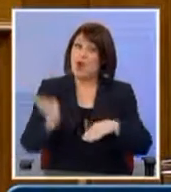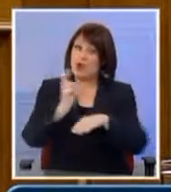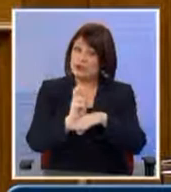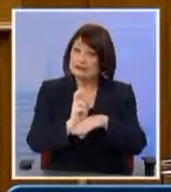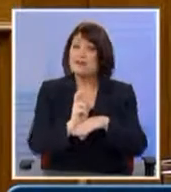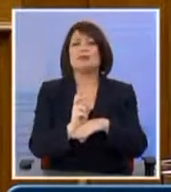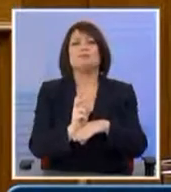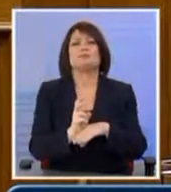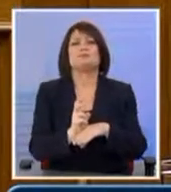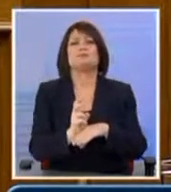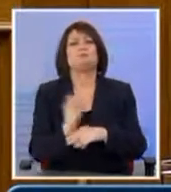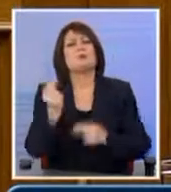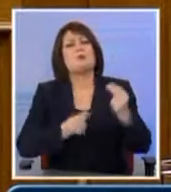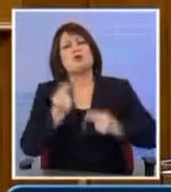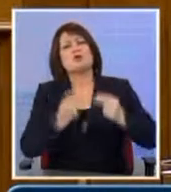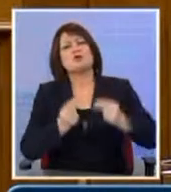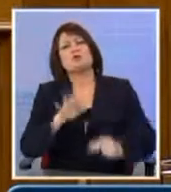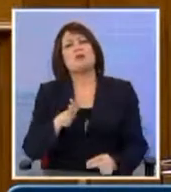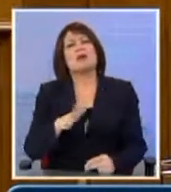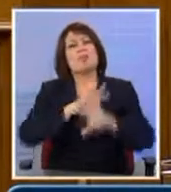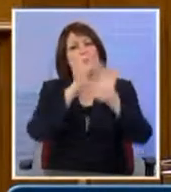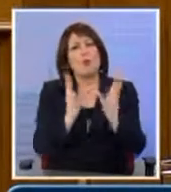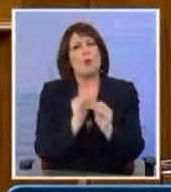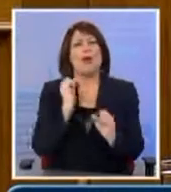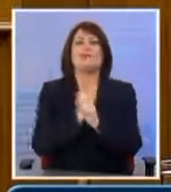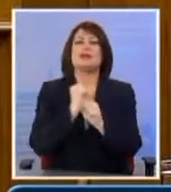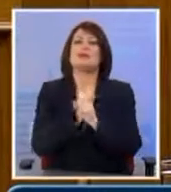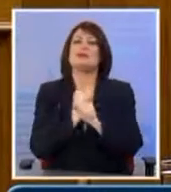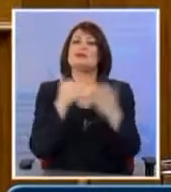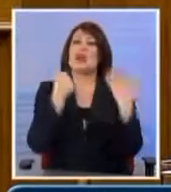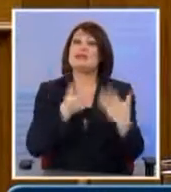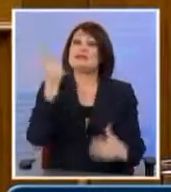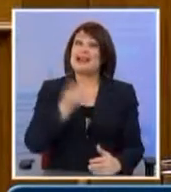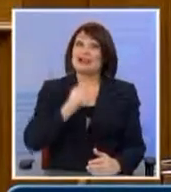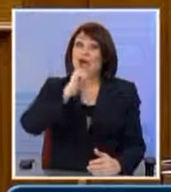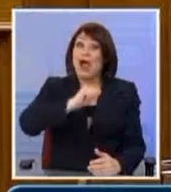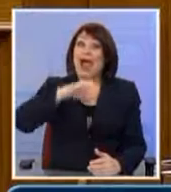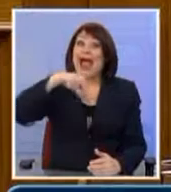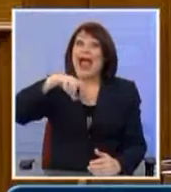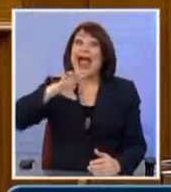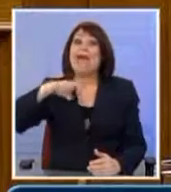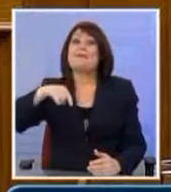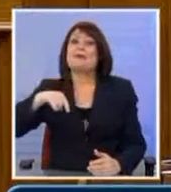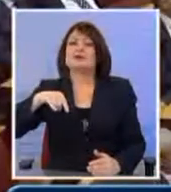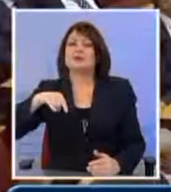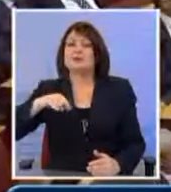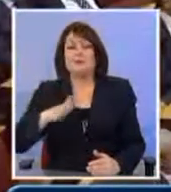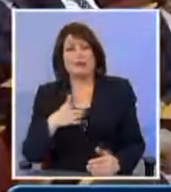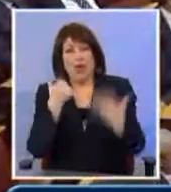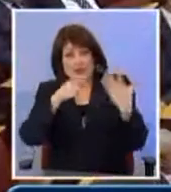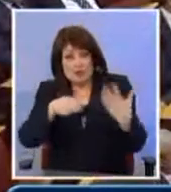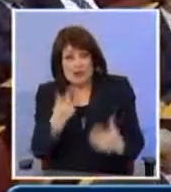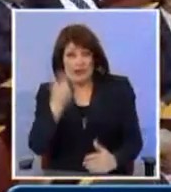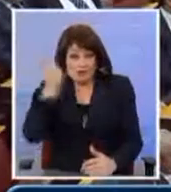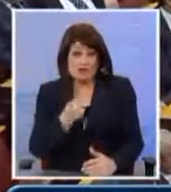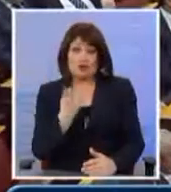πρωτογενές πλεόνασμα υπολογισμένο σε επίπεδο πλήρους απασχόλησης, είναι περίπου 6% του ΑΕΠ, 6,2% του ΑΕΠ. Δηλαδή ξεπερνά